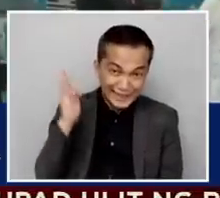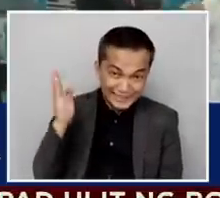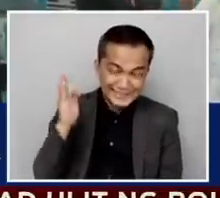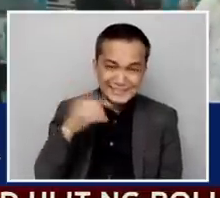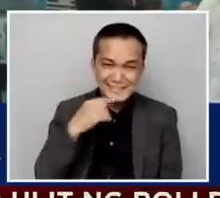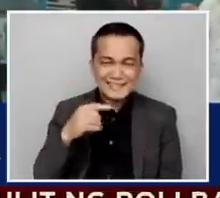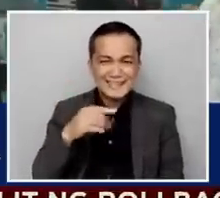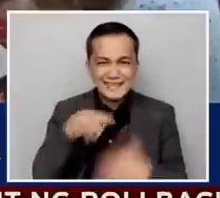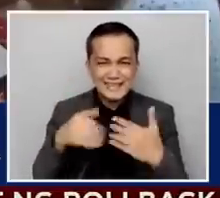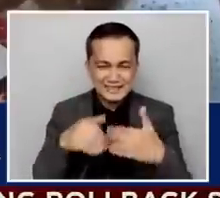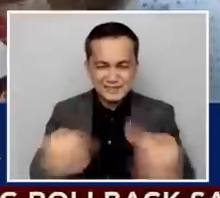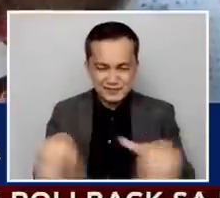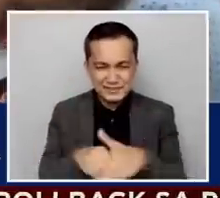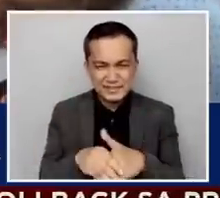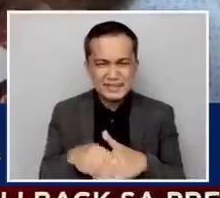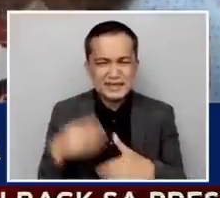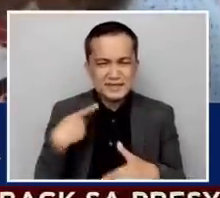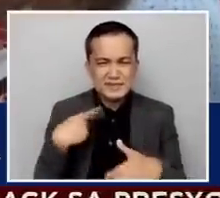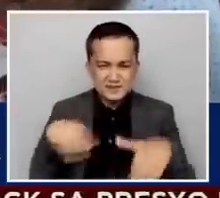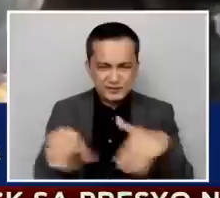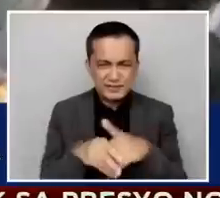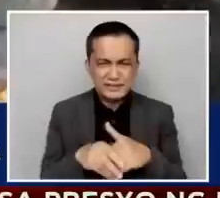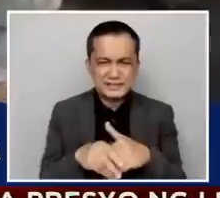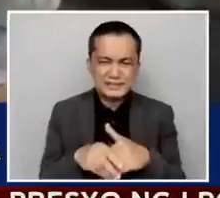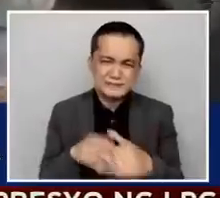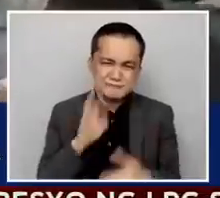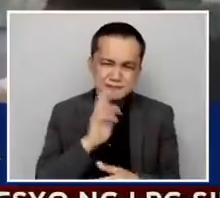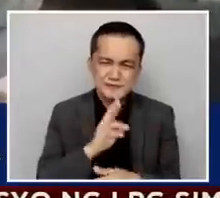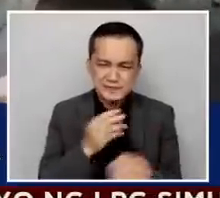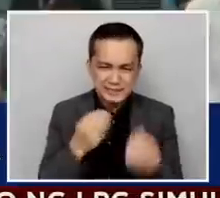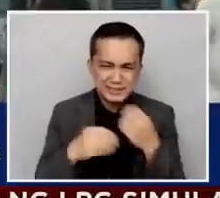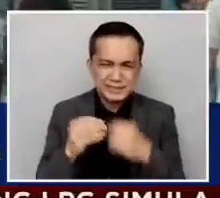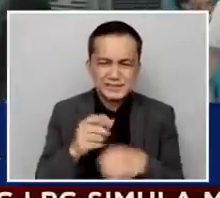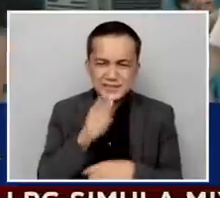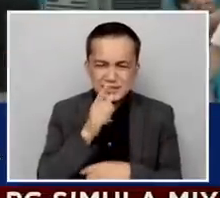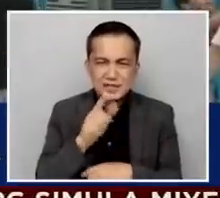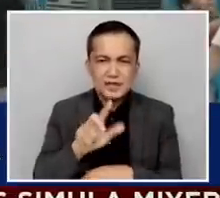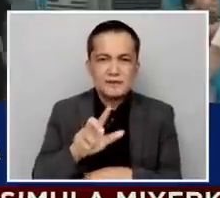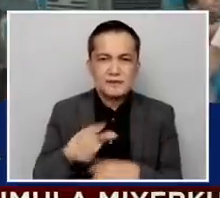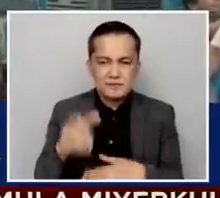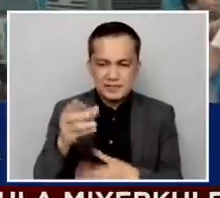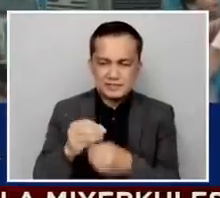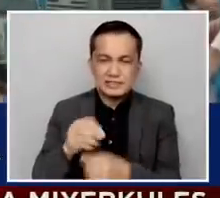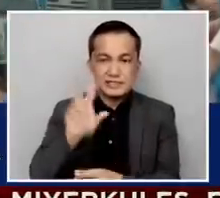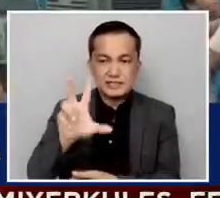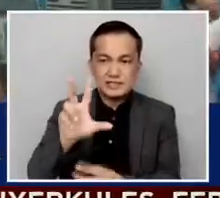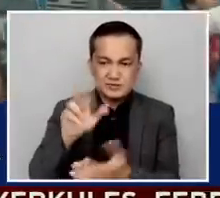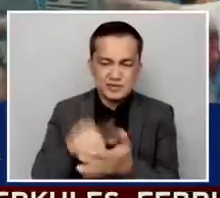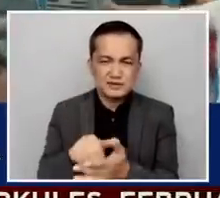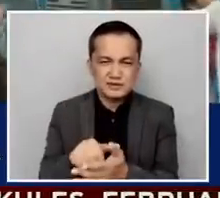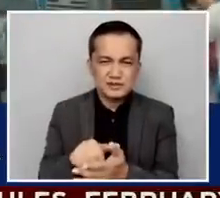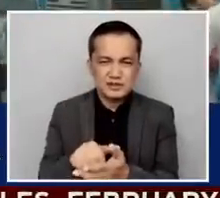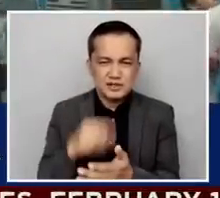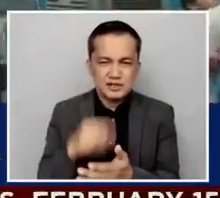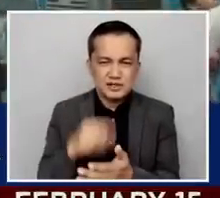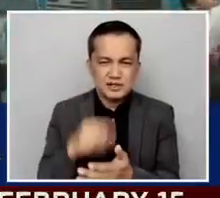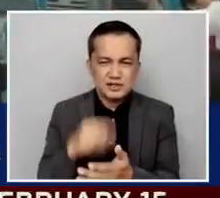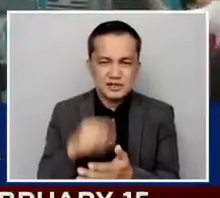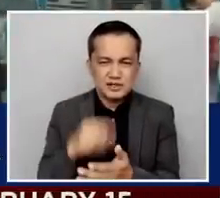wedding reception. Ito nga ho, may pananghalian. Meron niyo silang 3,000 piso. At tayo rin po ay nangako sa kilala